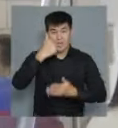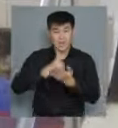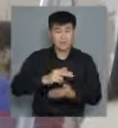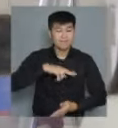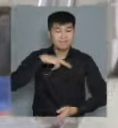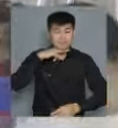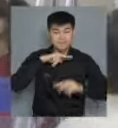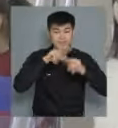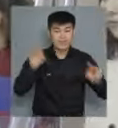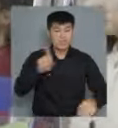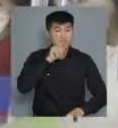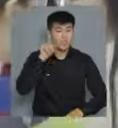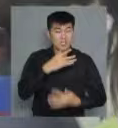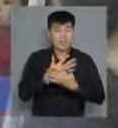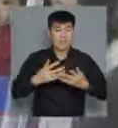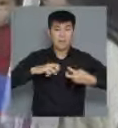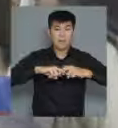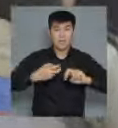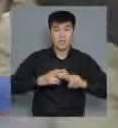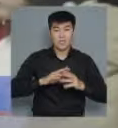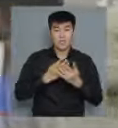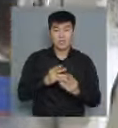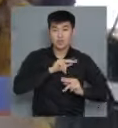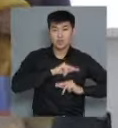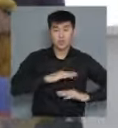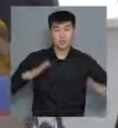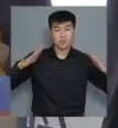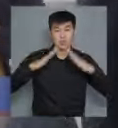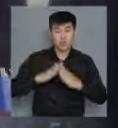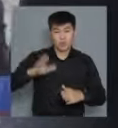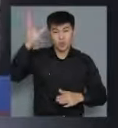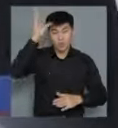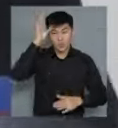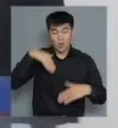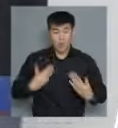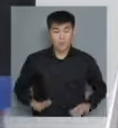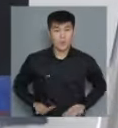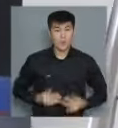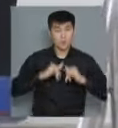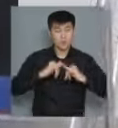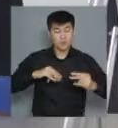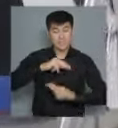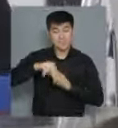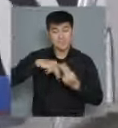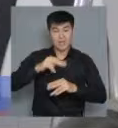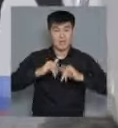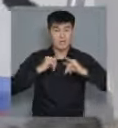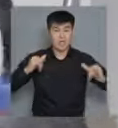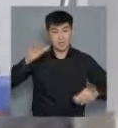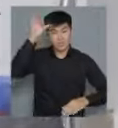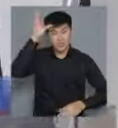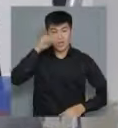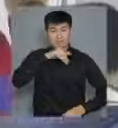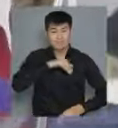назарында. Жастарды алаңдатқан көкейтесті мәселелер жұмыс, баспана, білім беру, өмірге бейімдеу, кәсіпкерлікті дамыту, жас ғалымдарда